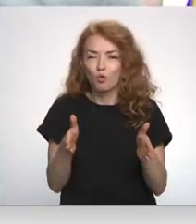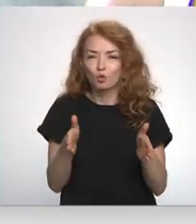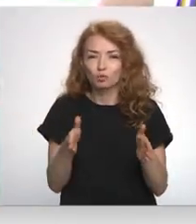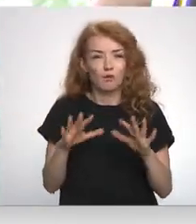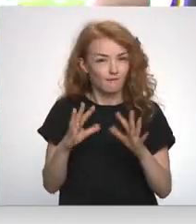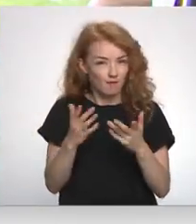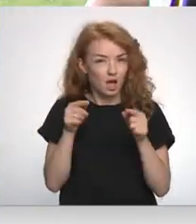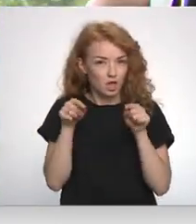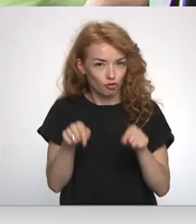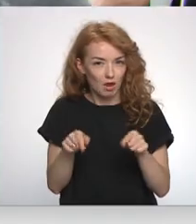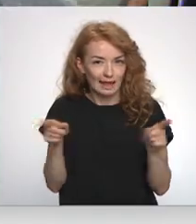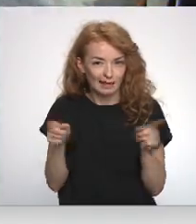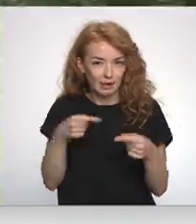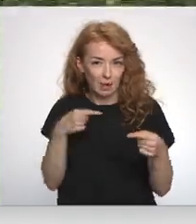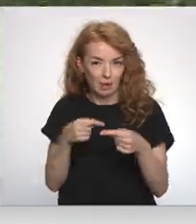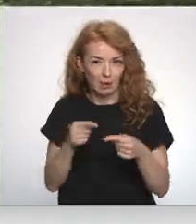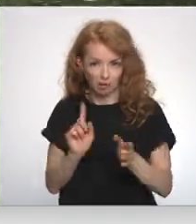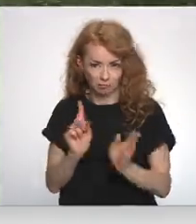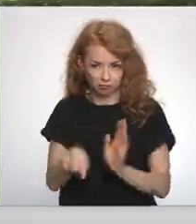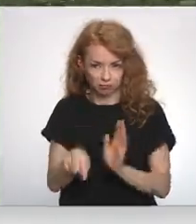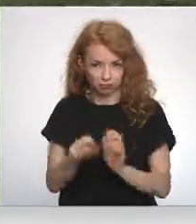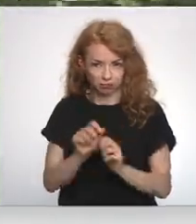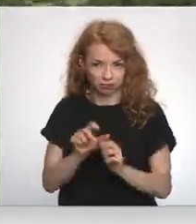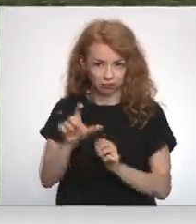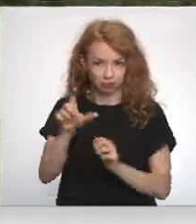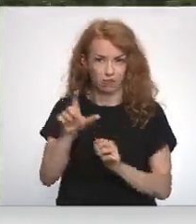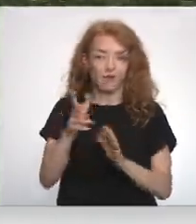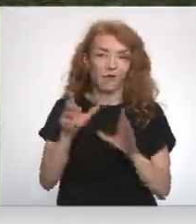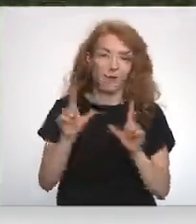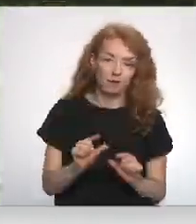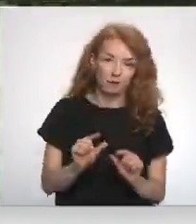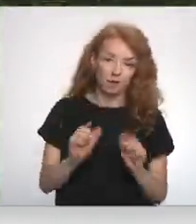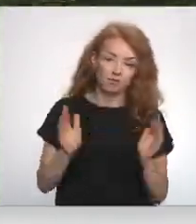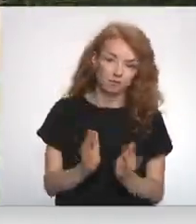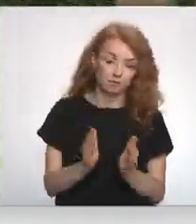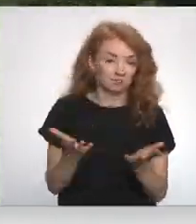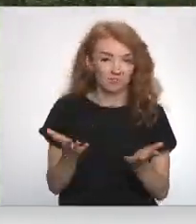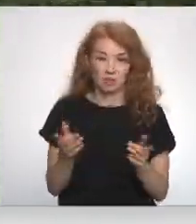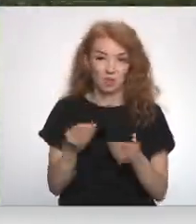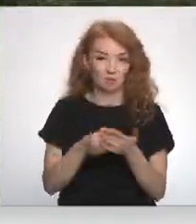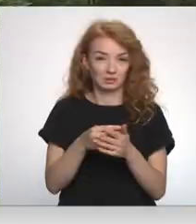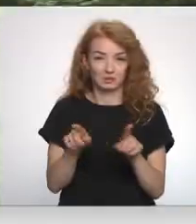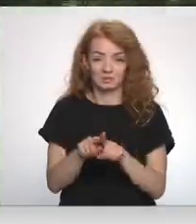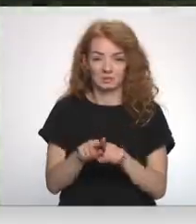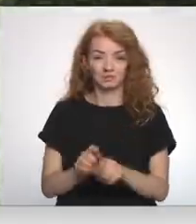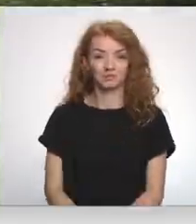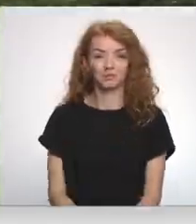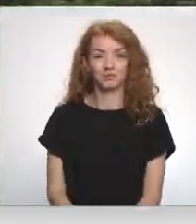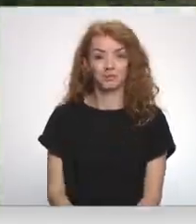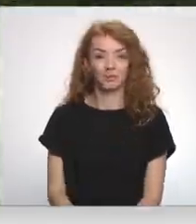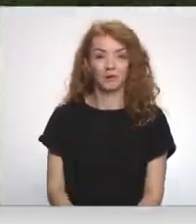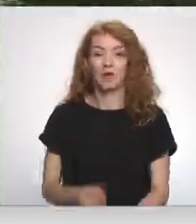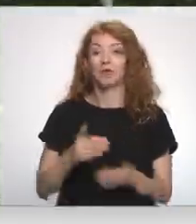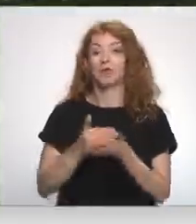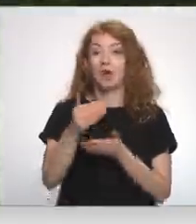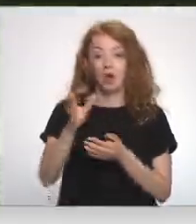vai tas šis īsais posms kaut ko maina, ka tu teiksim pa 5 km/h lēnāk brauc to posmu? Nu, manuprāt, neko nemaina tas beigu. Tālāk ceļa zīme